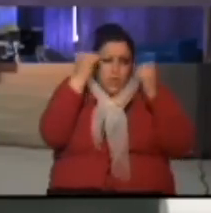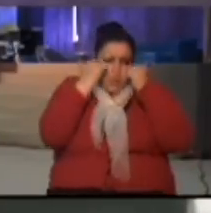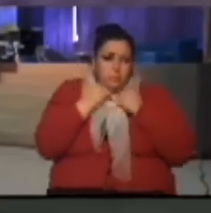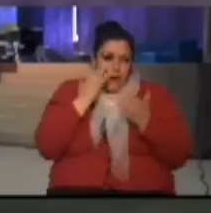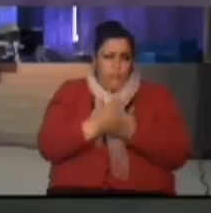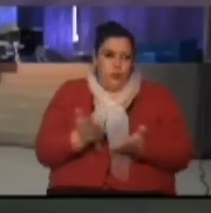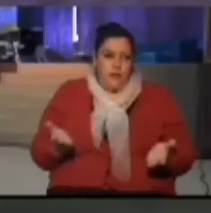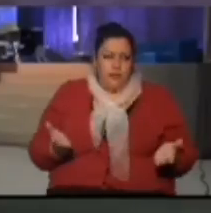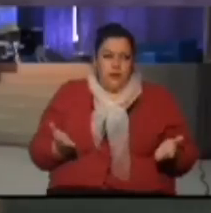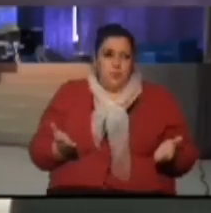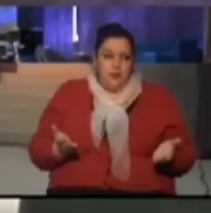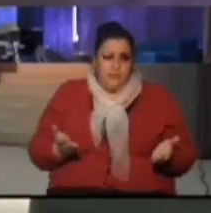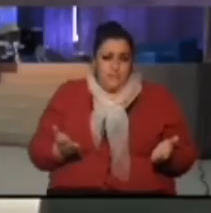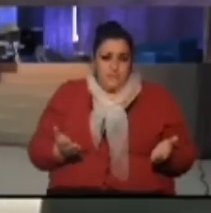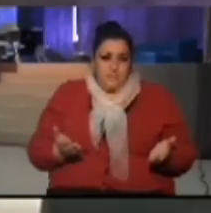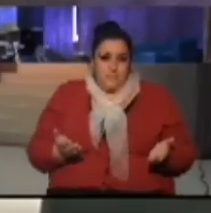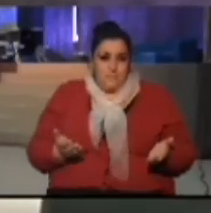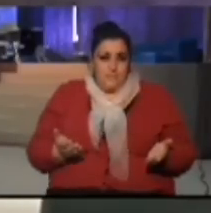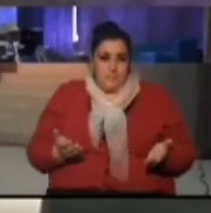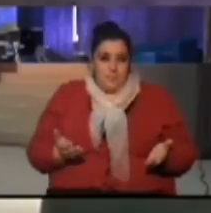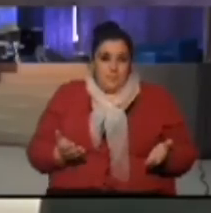խոսքը, որ մարդիկ այս վիճակներում են։